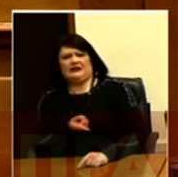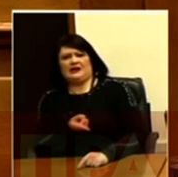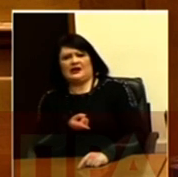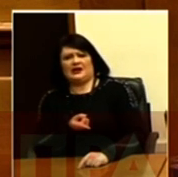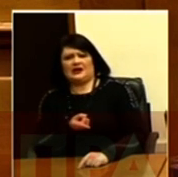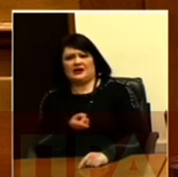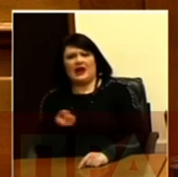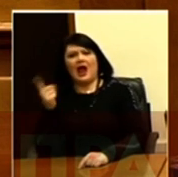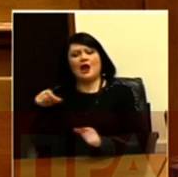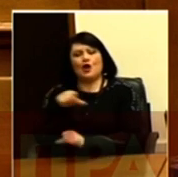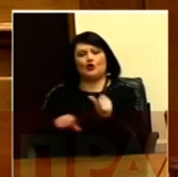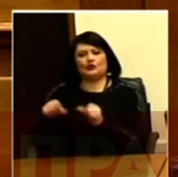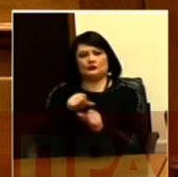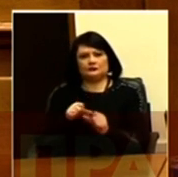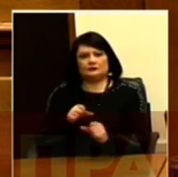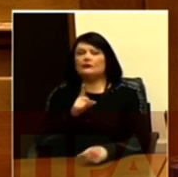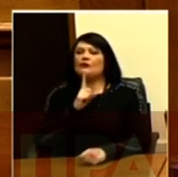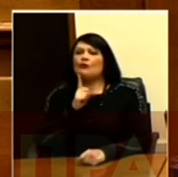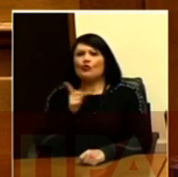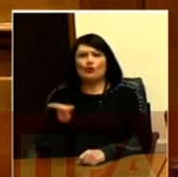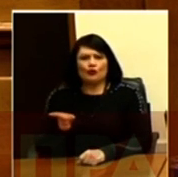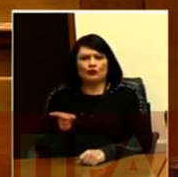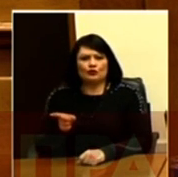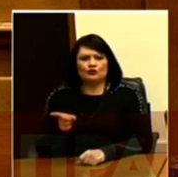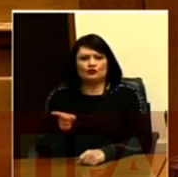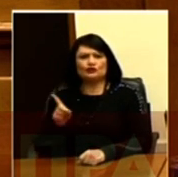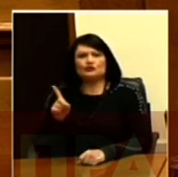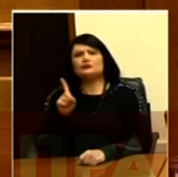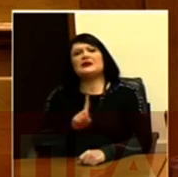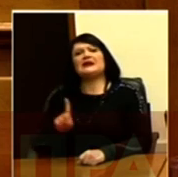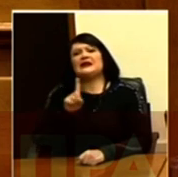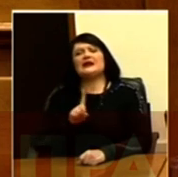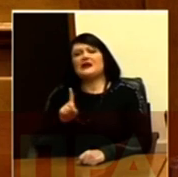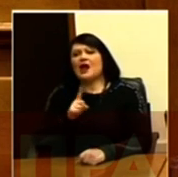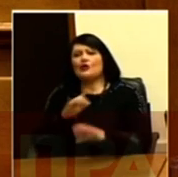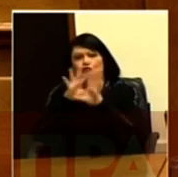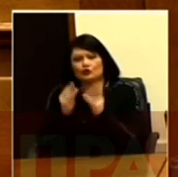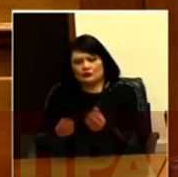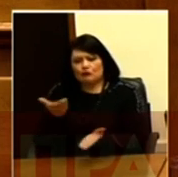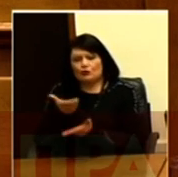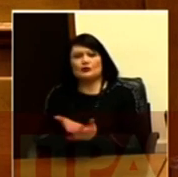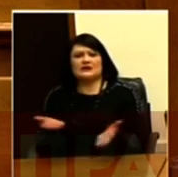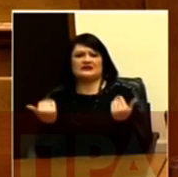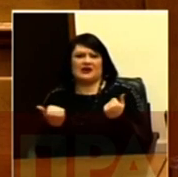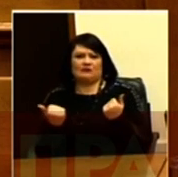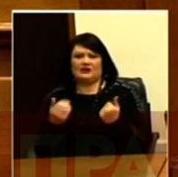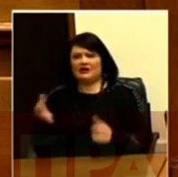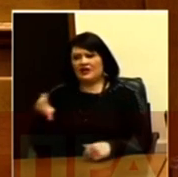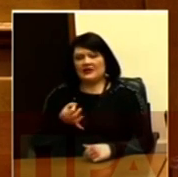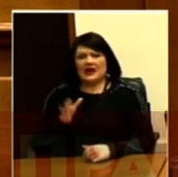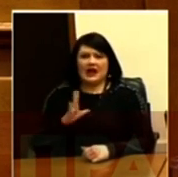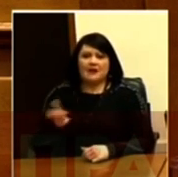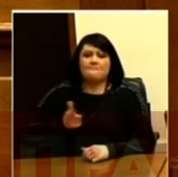έναν επίδοξο αντικαταστάτη που δεν μπαίνει καν στον κόπο να παρουσιάσει μια ολοκληρωμένη πρόταση για τη διακυβέρνηση του τόπου,